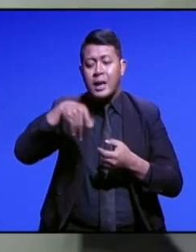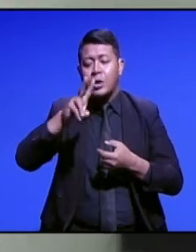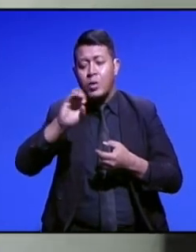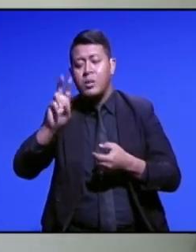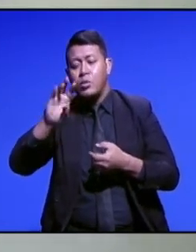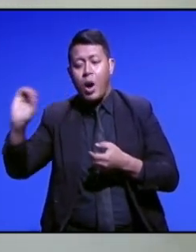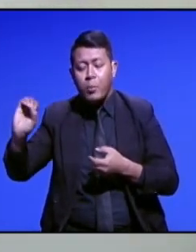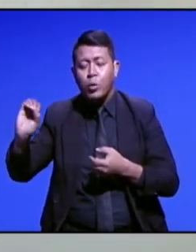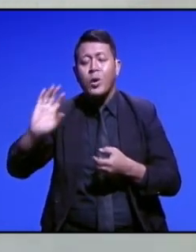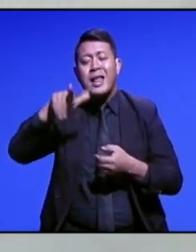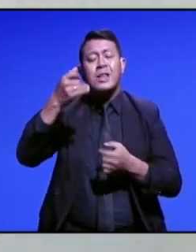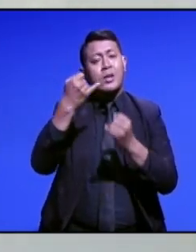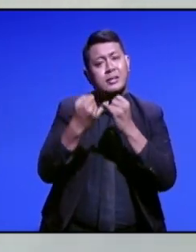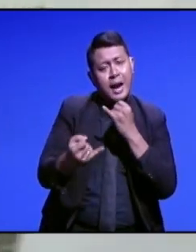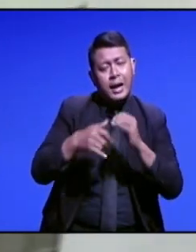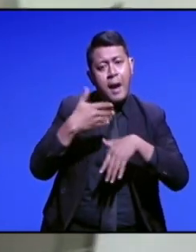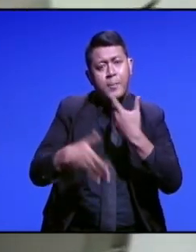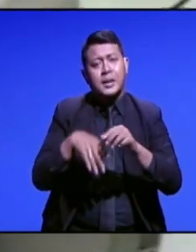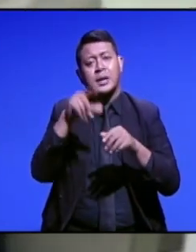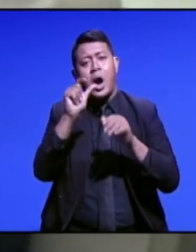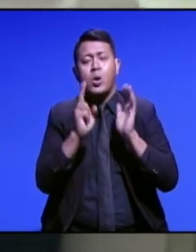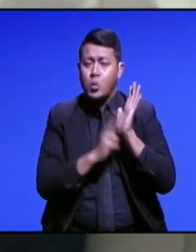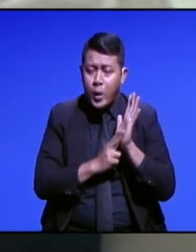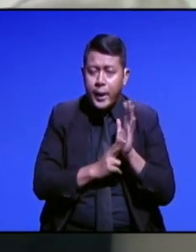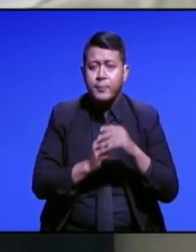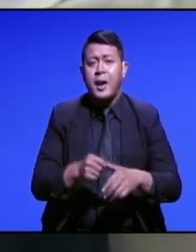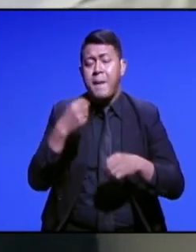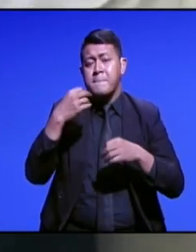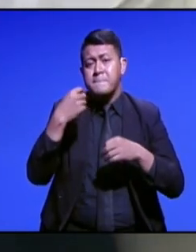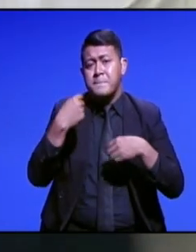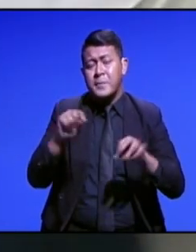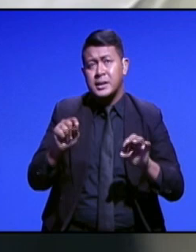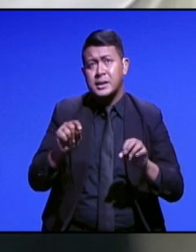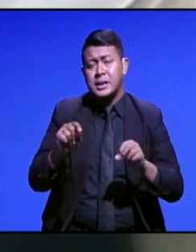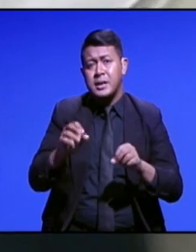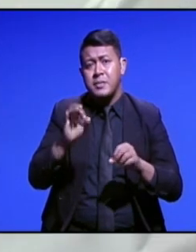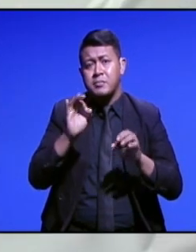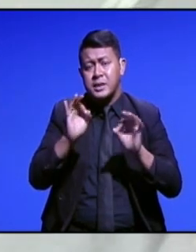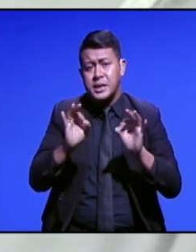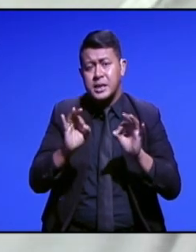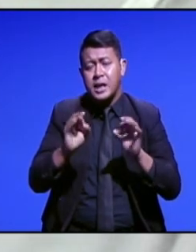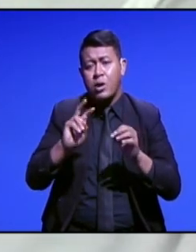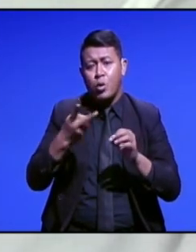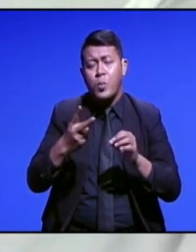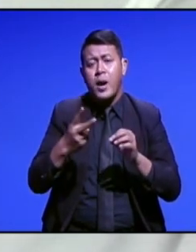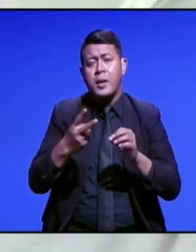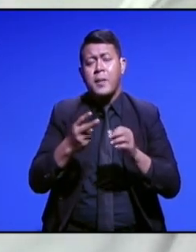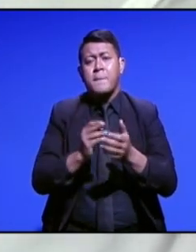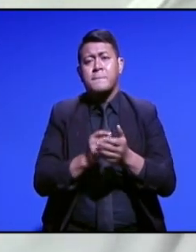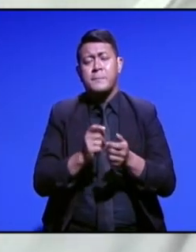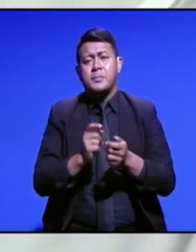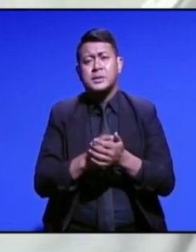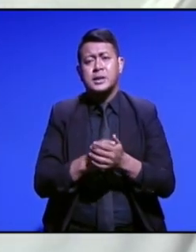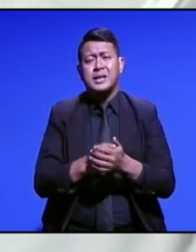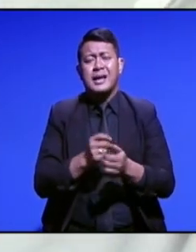akan menjadi tahun terakhir pelaksanaan UN. Mendikbud Nadiem Makarim mengubah format lama UN menjadi asesmen kompetensi